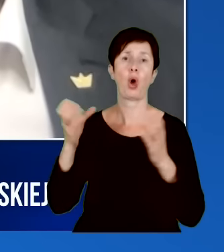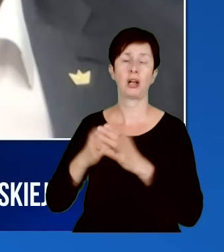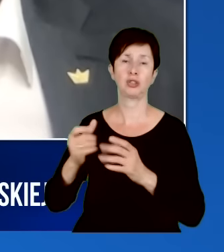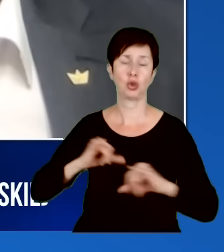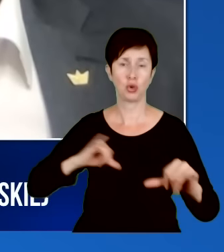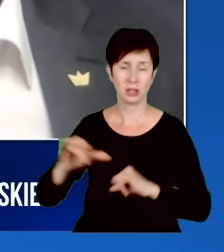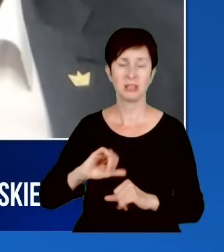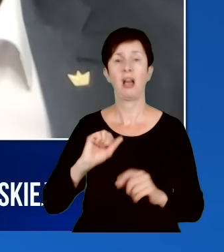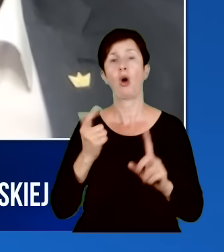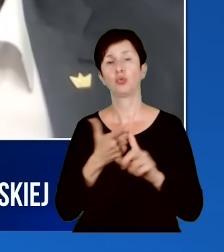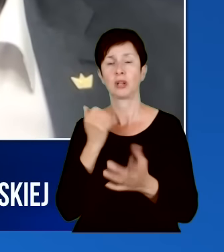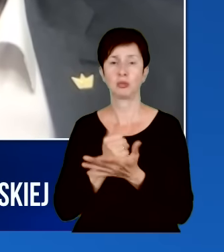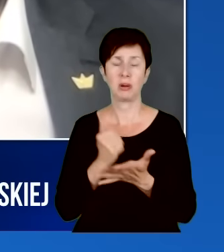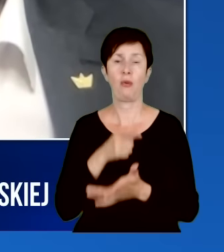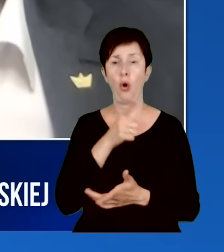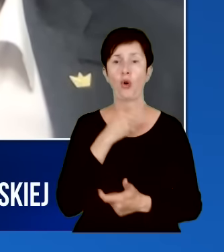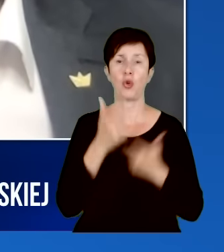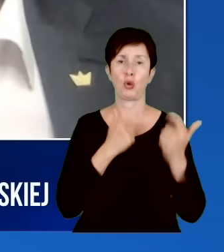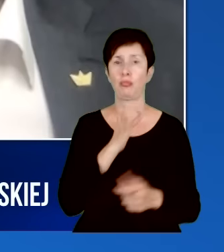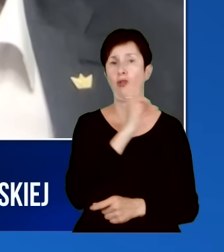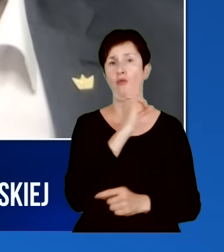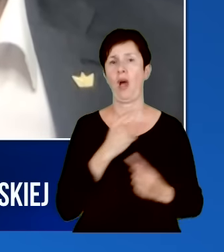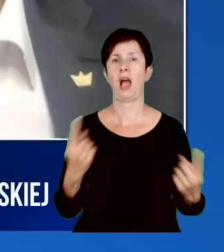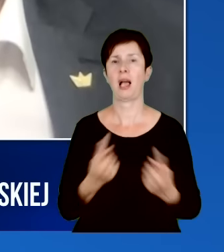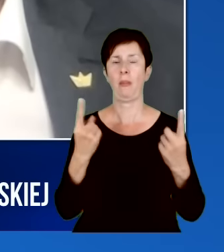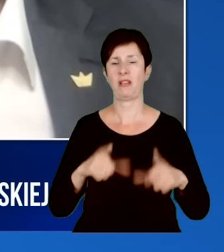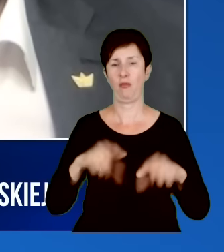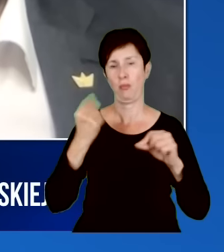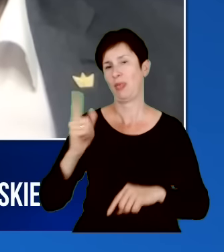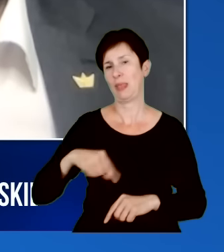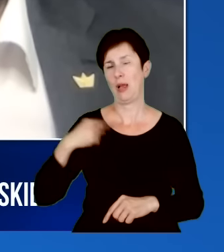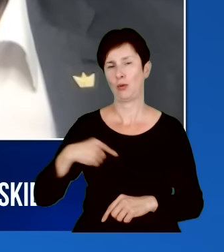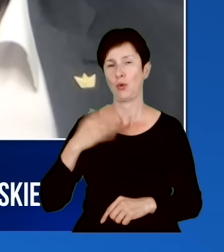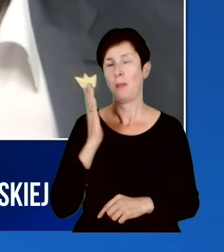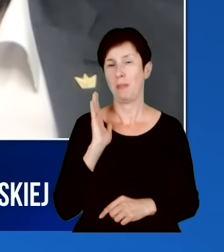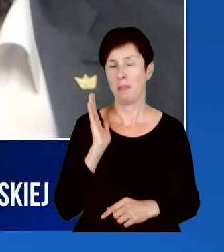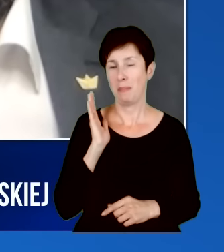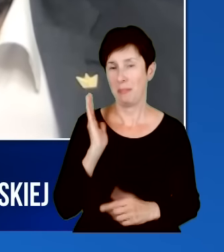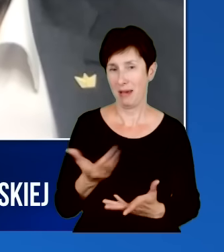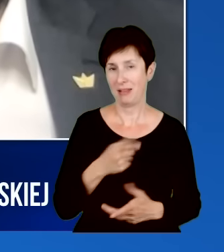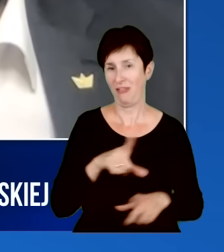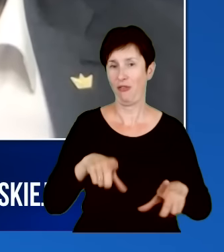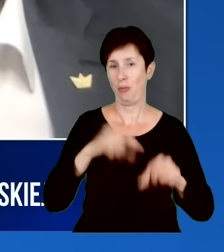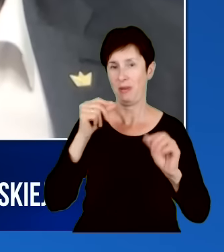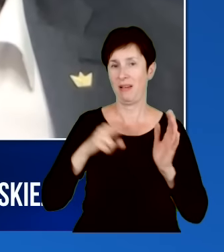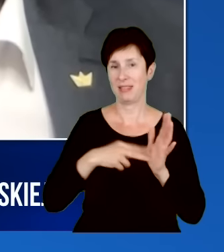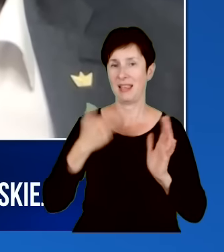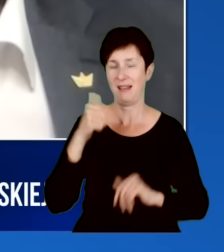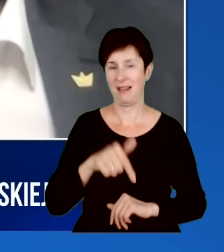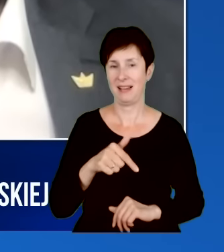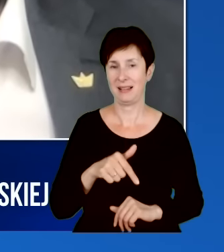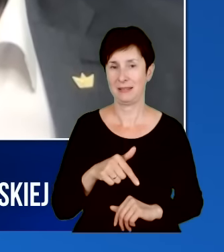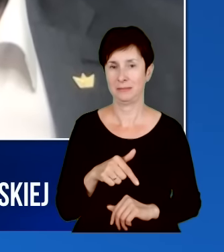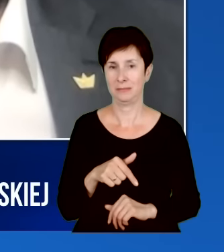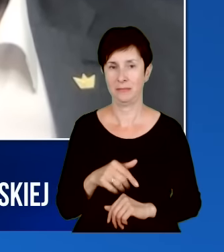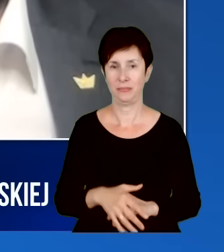strony zrobiła swo swoją kampanię wyborczą bo przecież za chwilę będzie też wybierana oczywiście w Polsce nikt